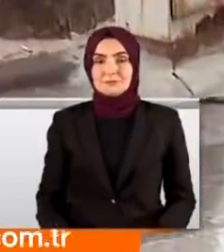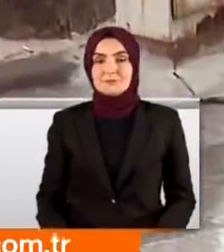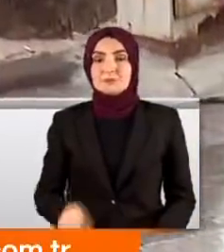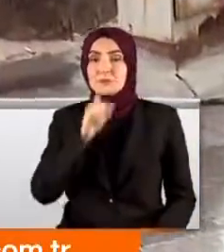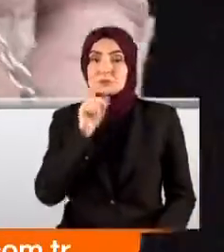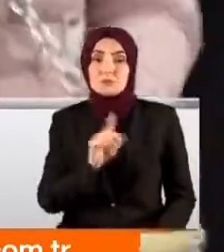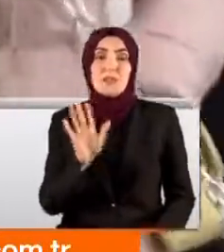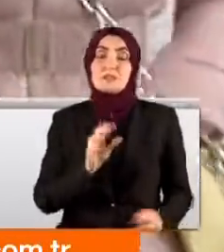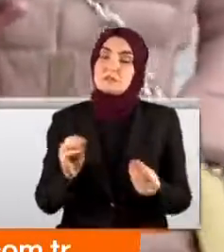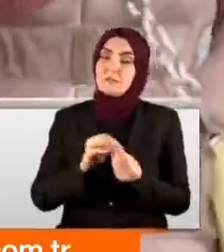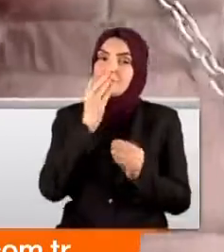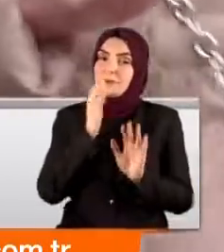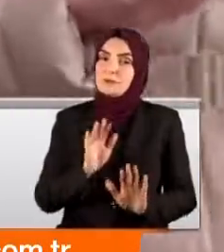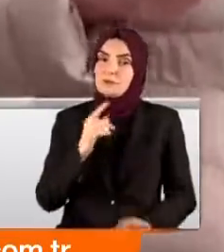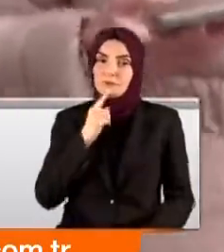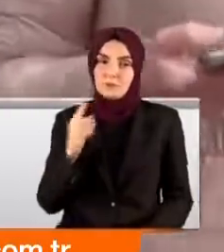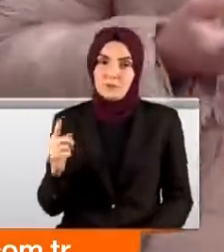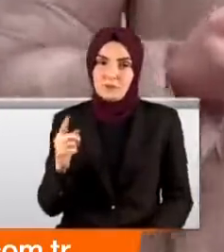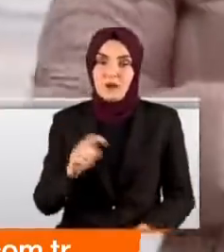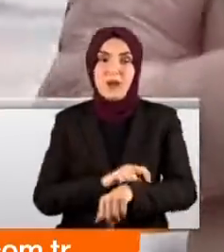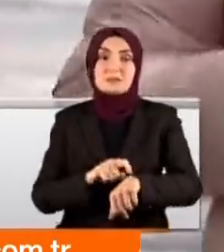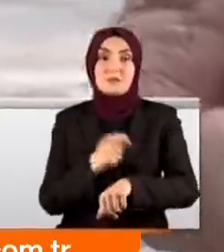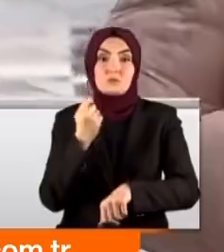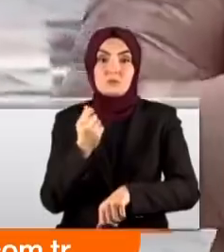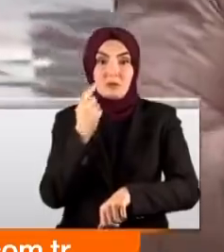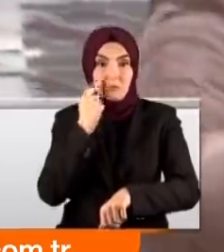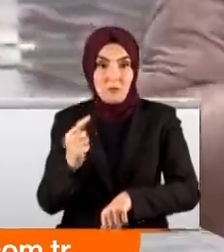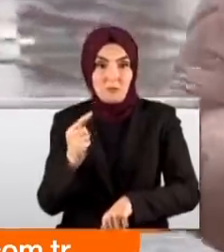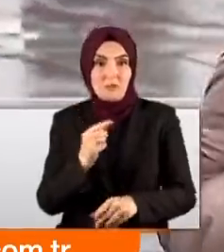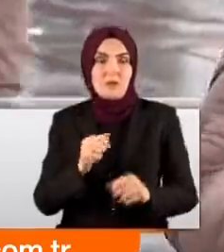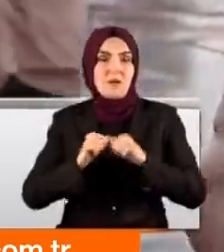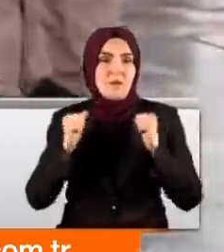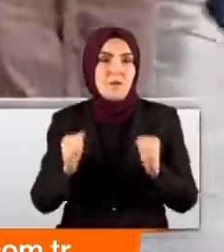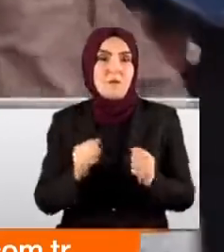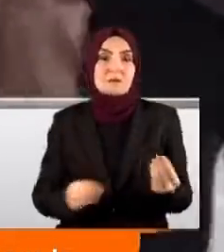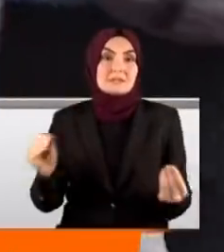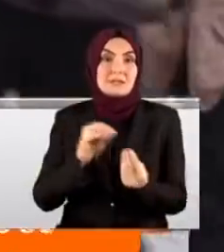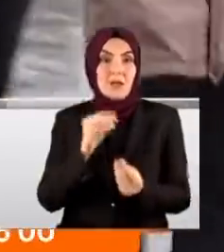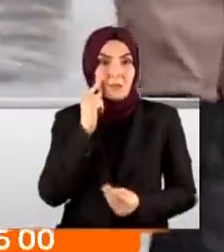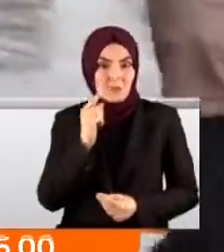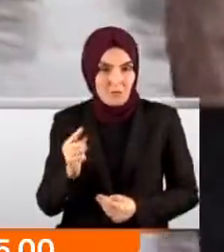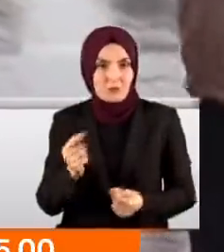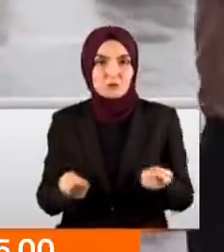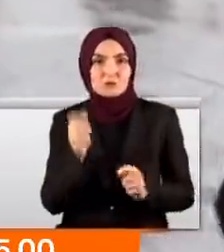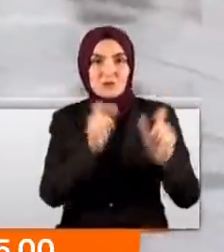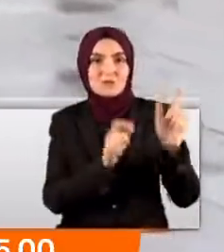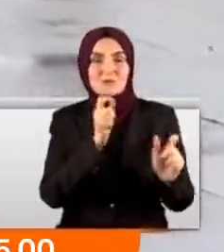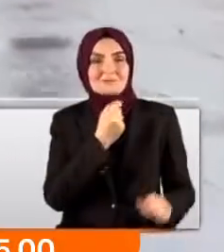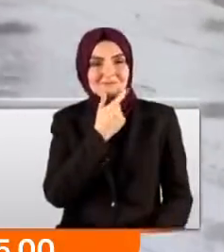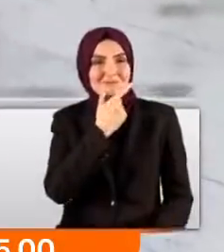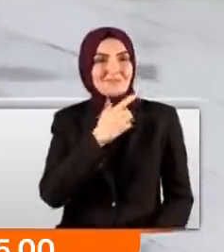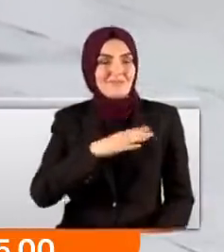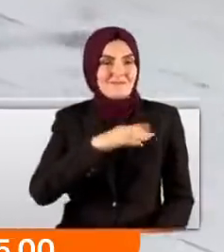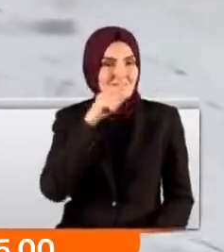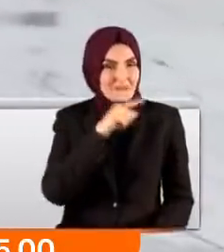%50 zam bekliyor. Asgari ücrete yapılan rekor zam artışı milyonlarca çalışanın yüzünü güldürürken memur ve emeklilerde de beklenti